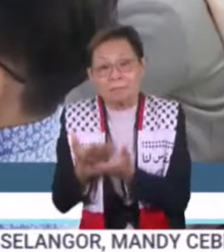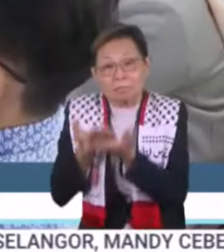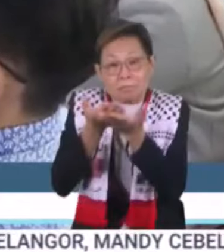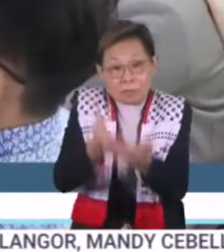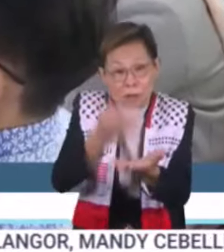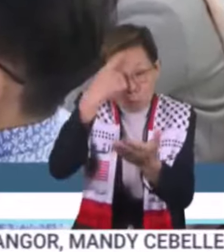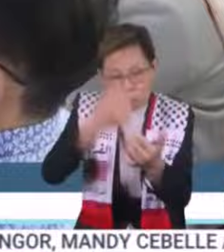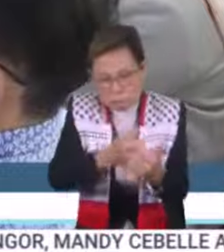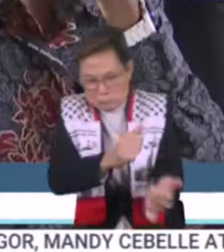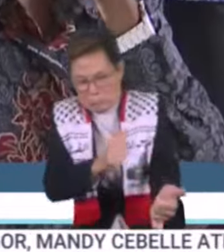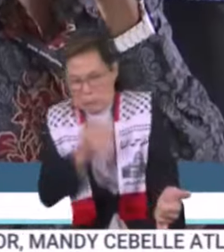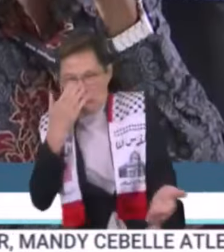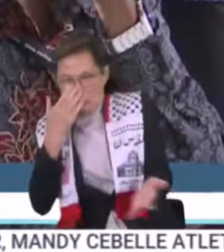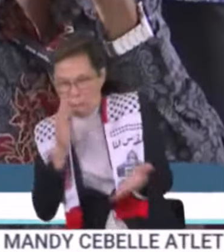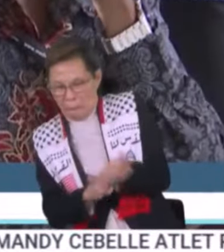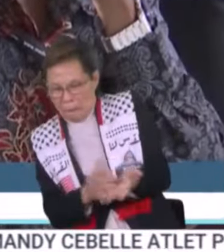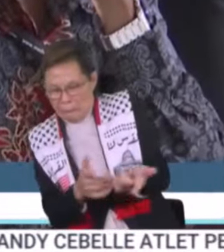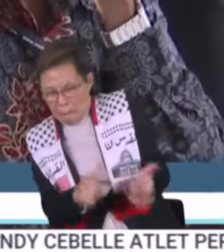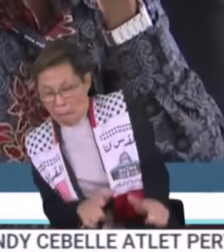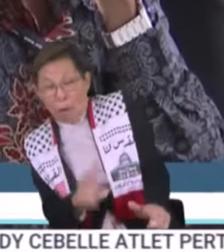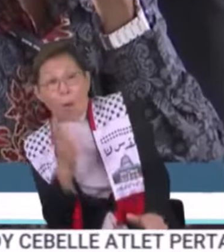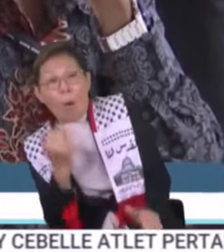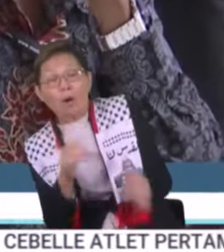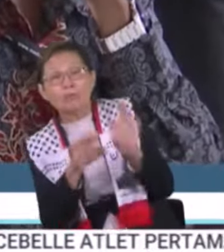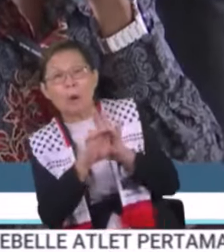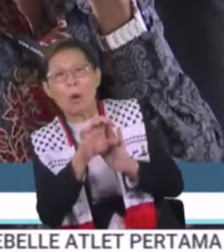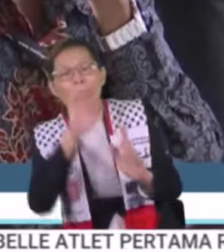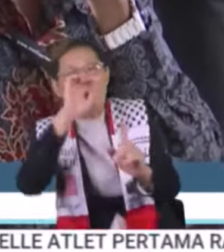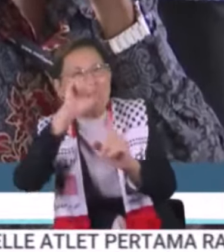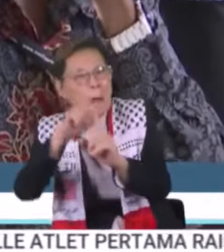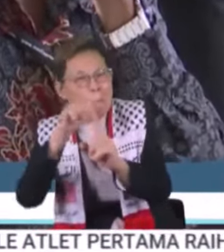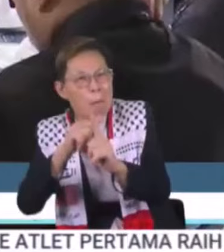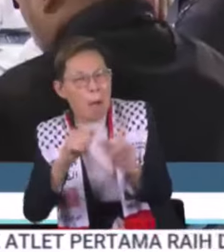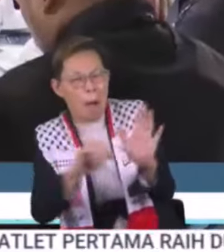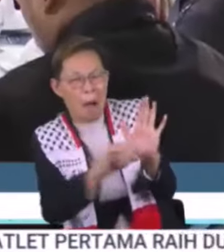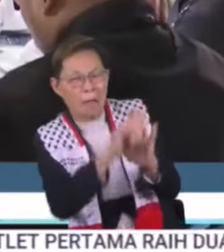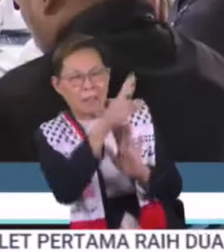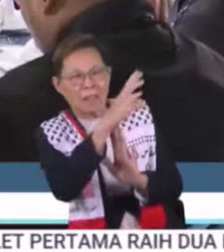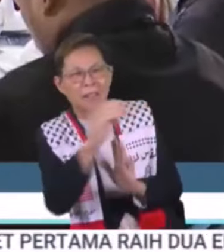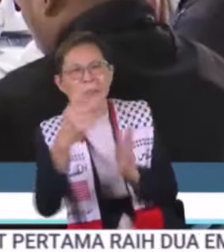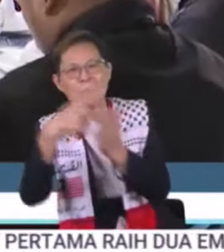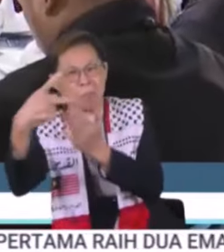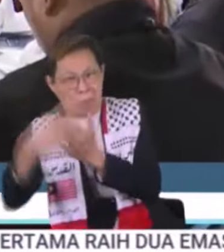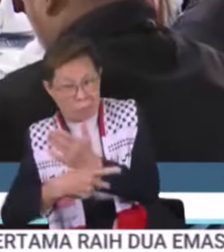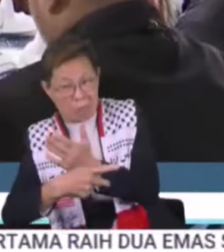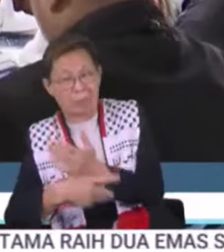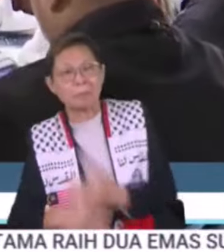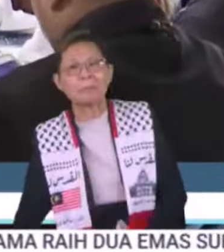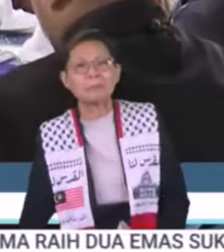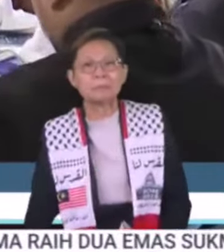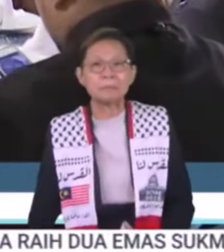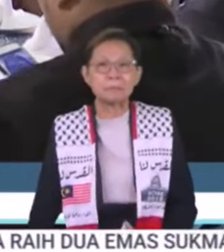cadangan untuk elak insiden tidak diingini seperti pemalsuan identiti dan kandungan.